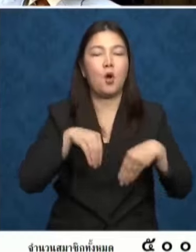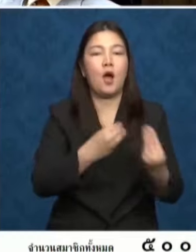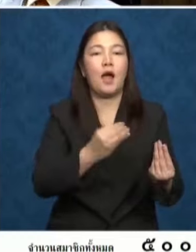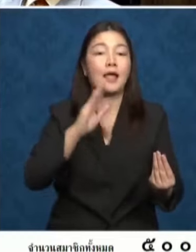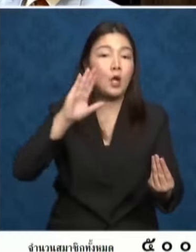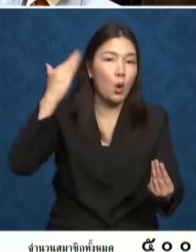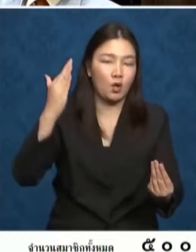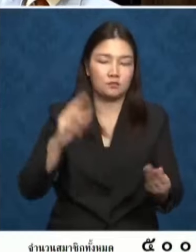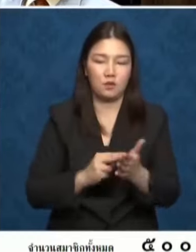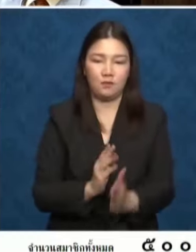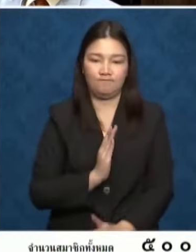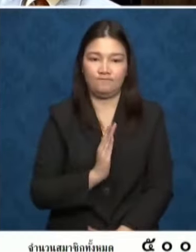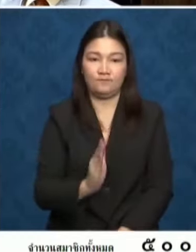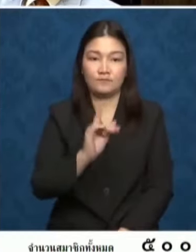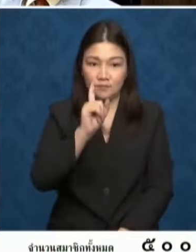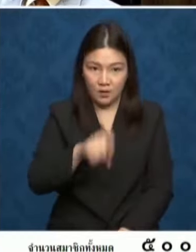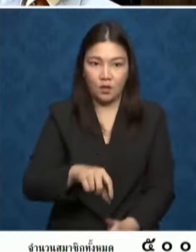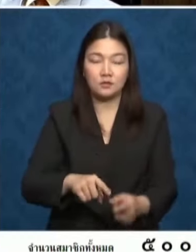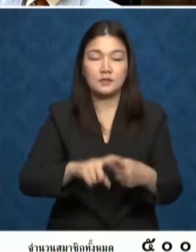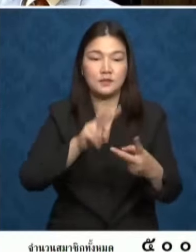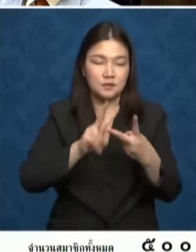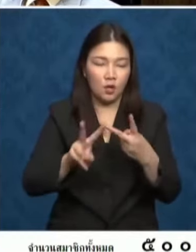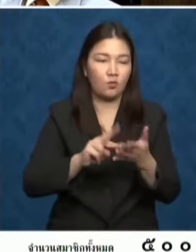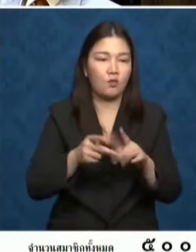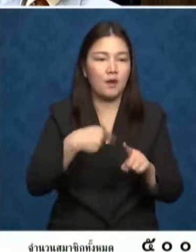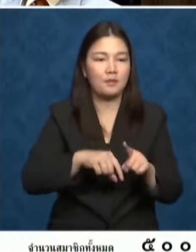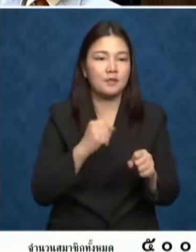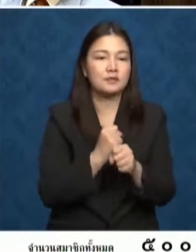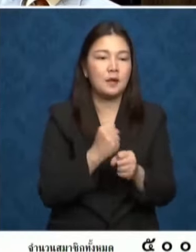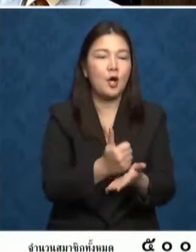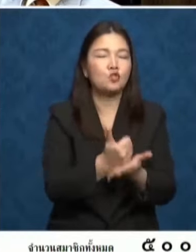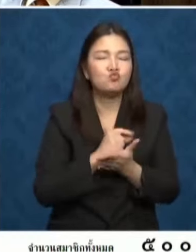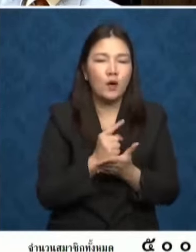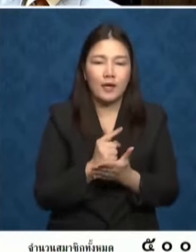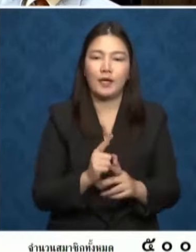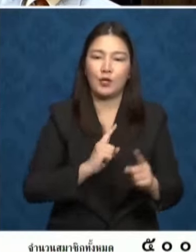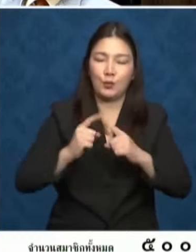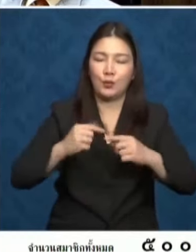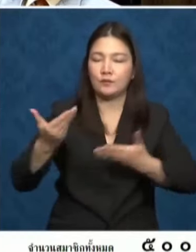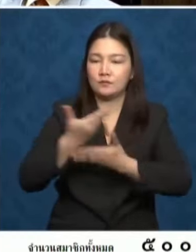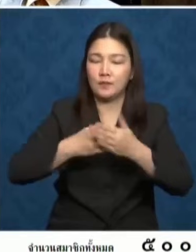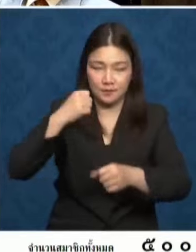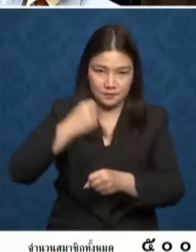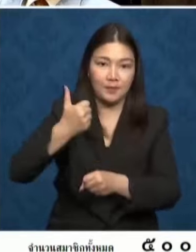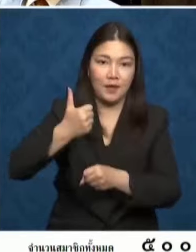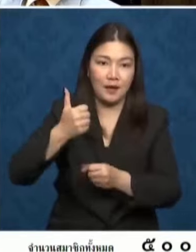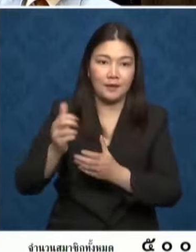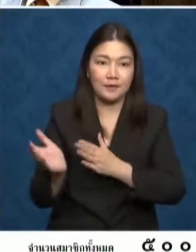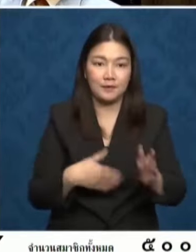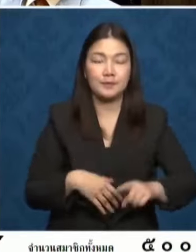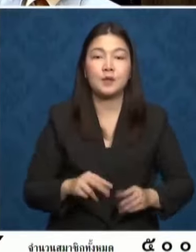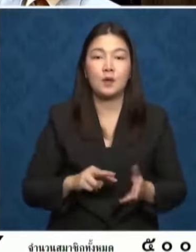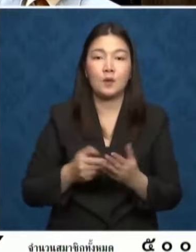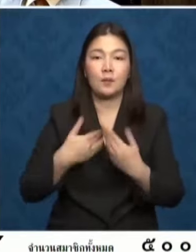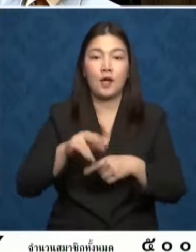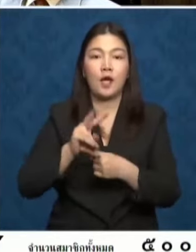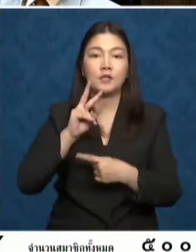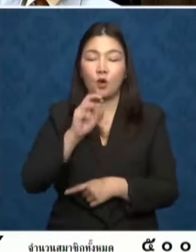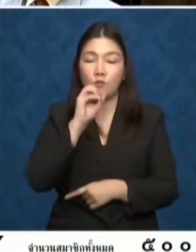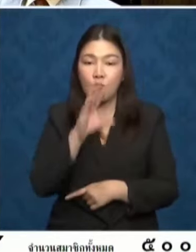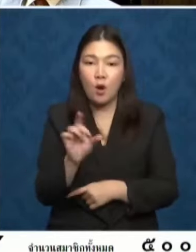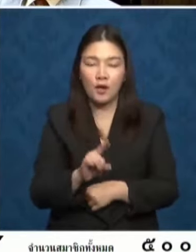ทำให้เกิดพื้นที่ในการเจรจาต่อรองประการต่อมาก็คือการทำให้คนในสังคมไทย